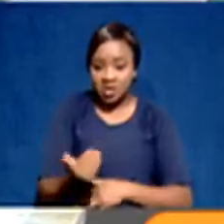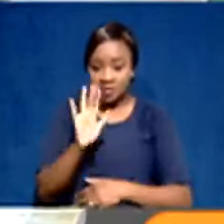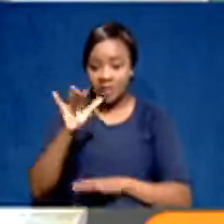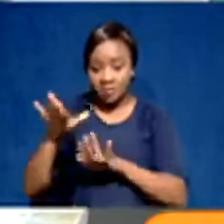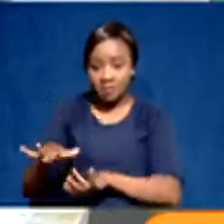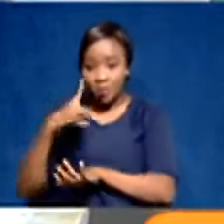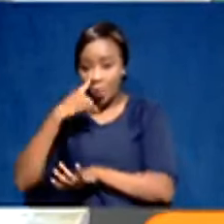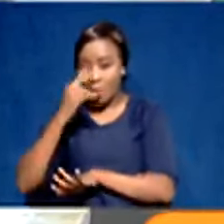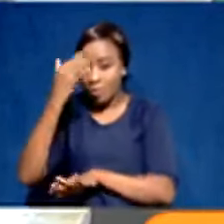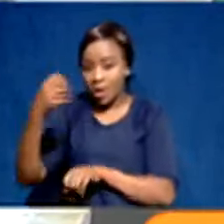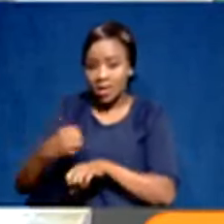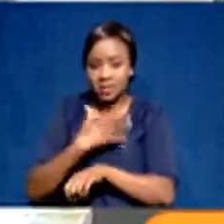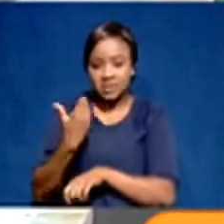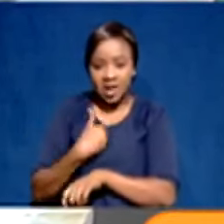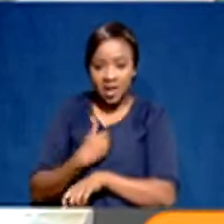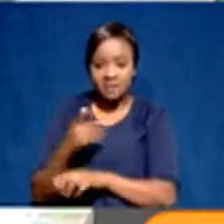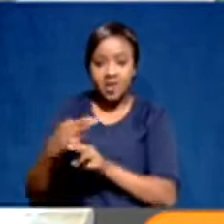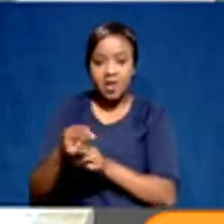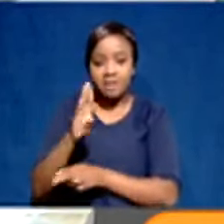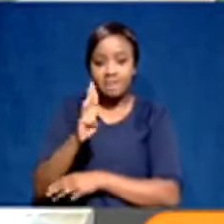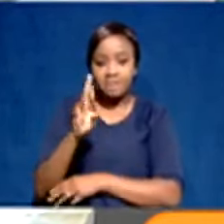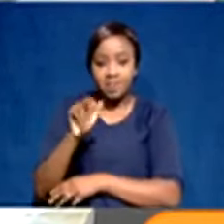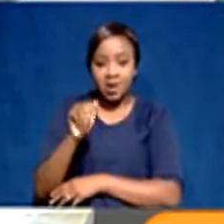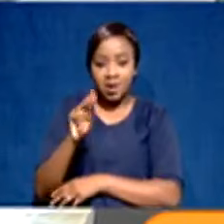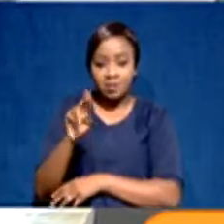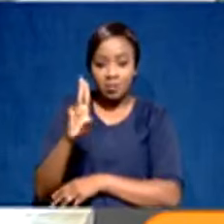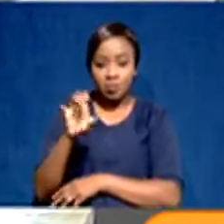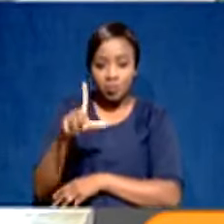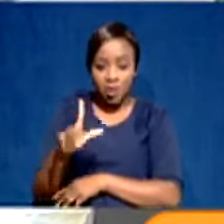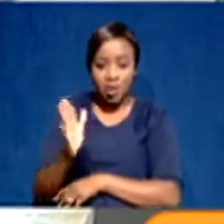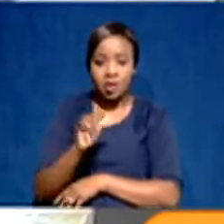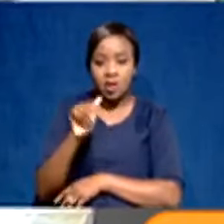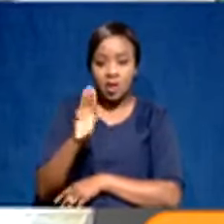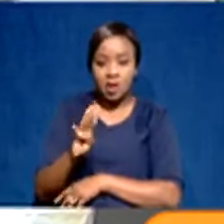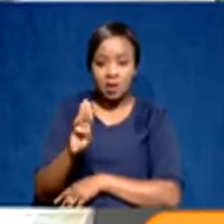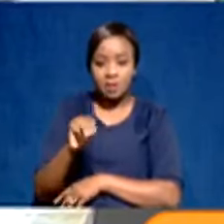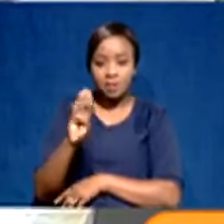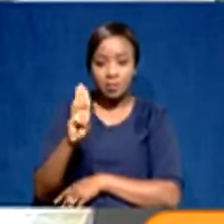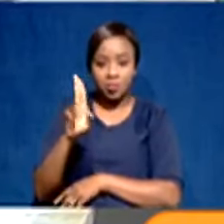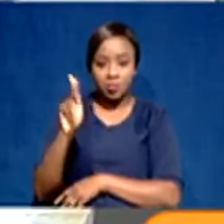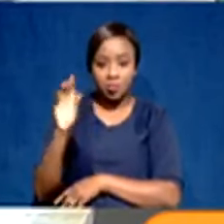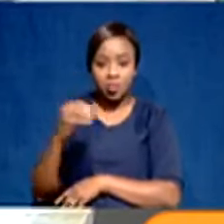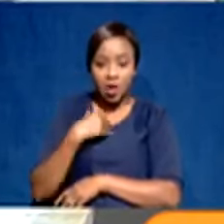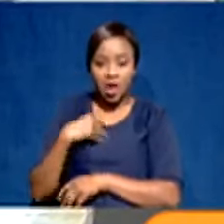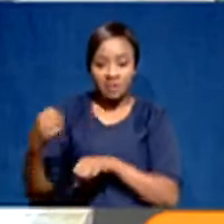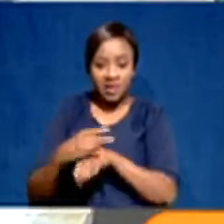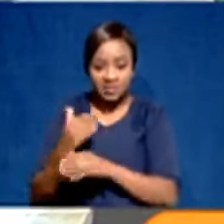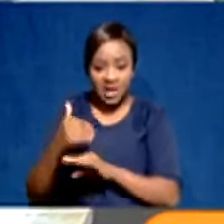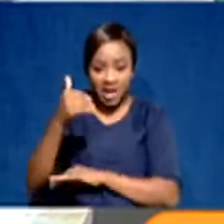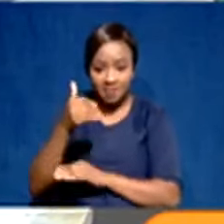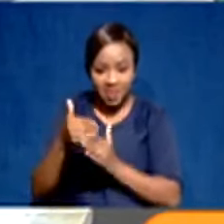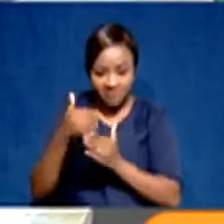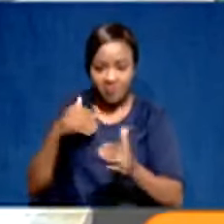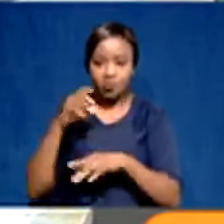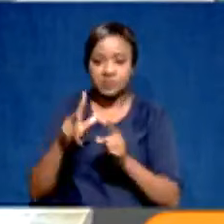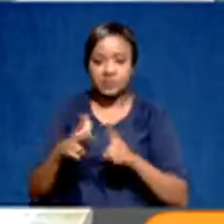kusalia na mtoto wao anayeugua saratani nyumbani. Bramuel Ambuko aligundua kuwa ana saratani muda mfupi kabla ya